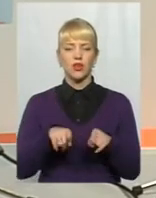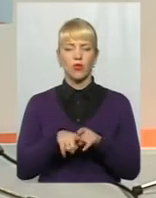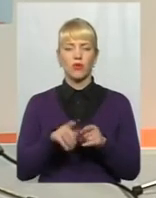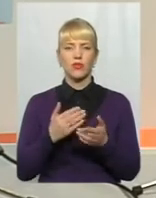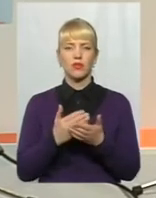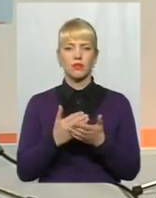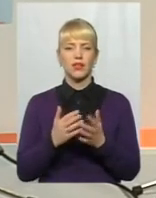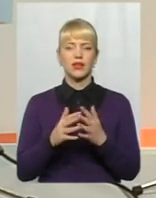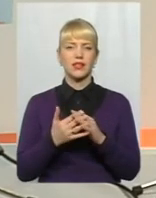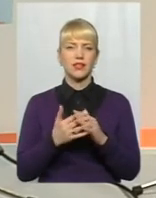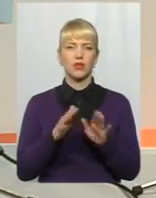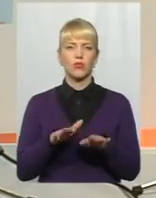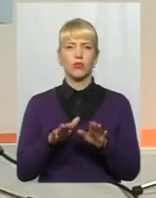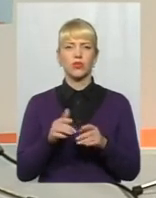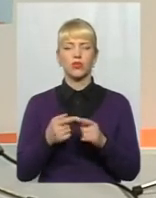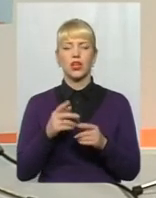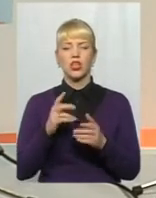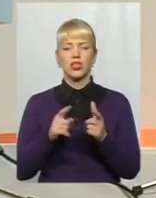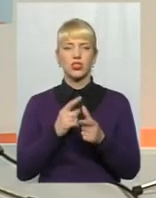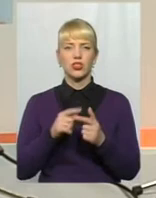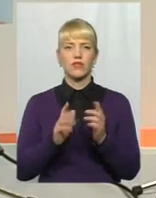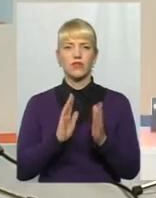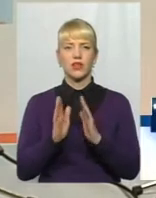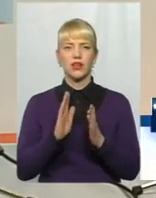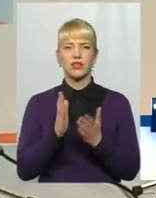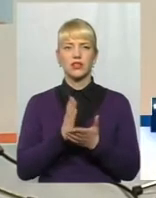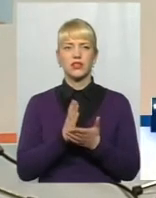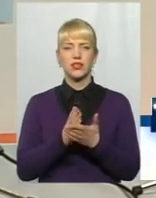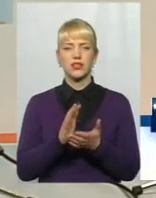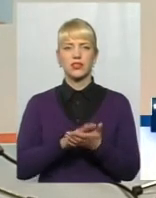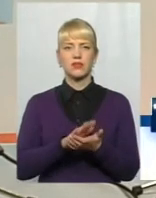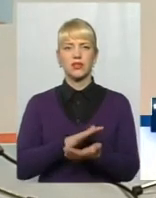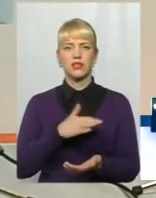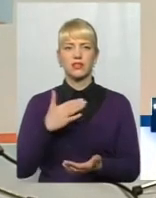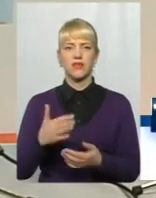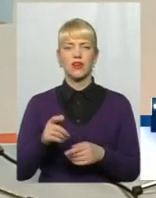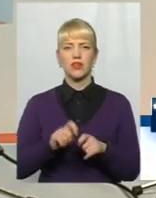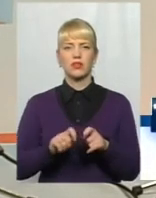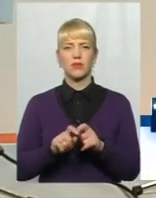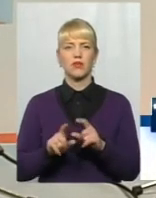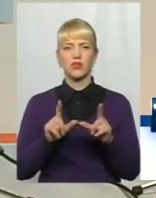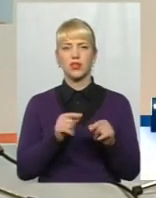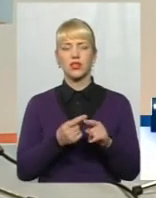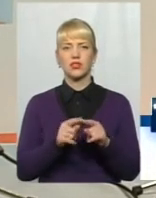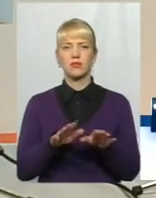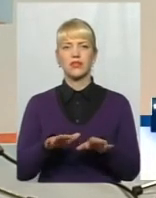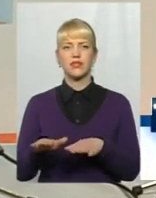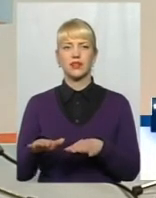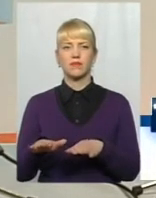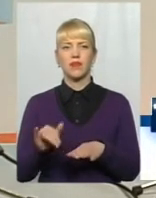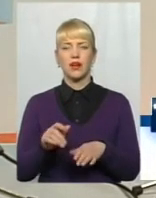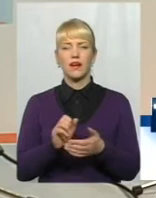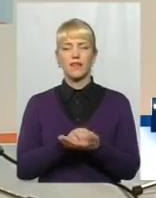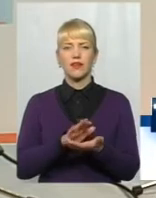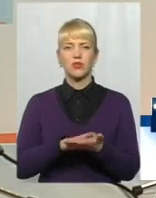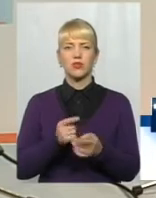чи біля лісу, чи в лісопосадці знаходиться нестанційне сміттєзвалище. Інспектор, виїжджаючи на дані місця, фіксує